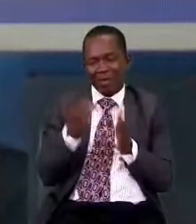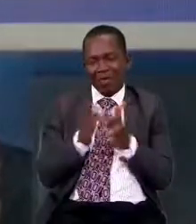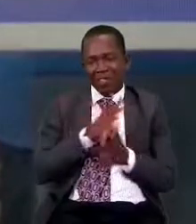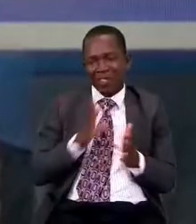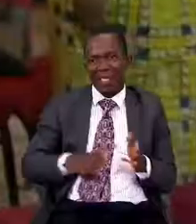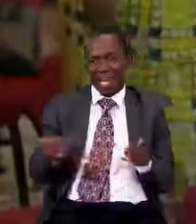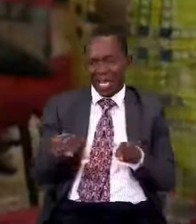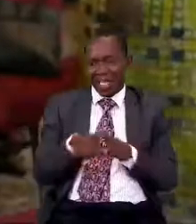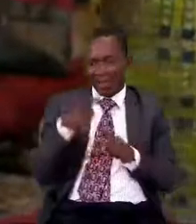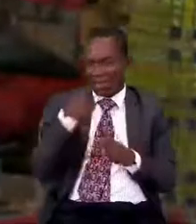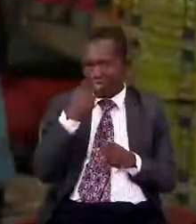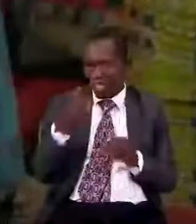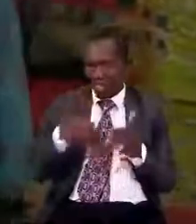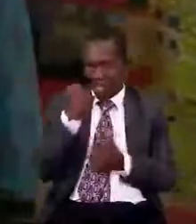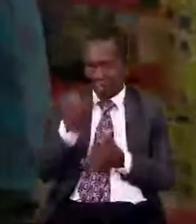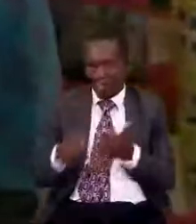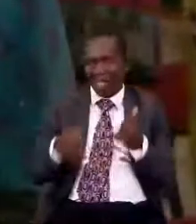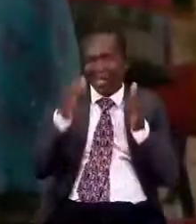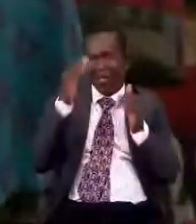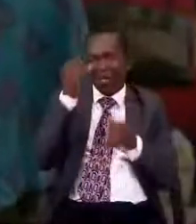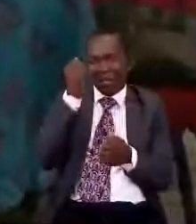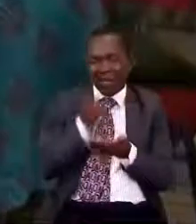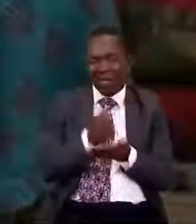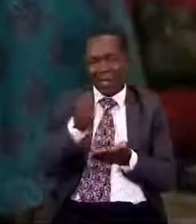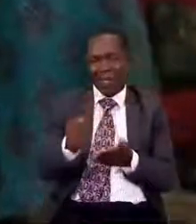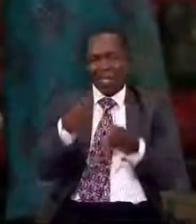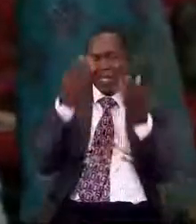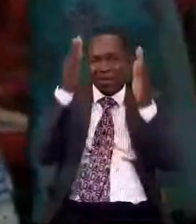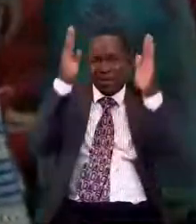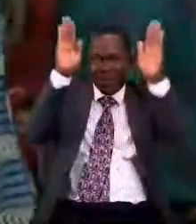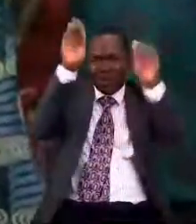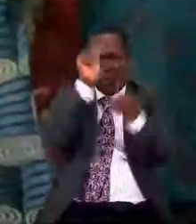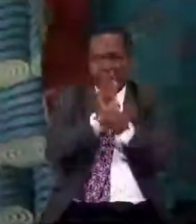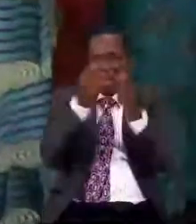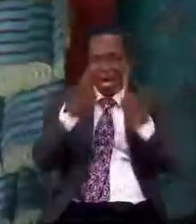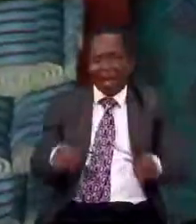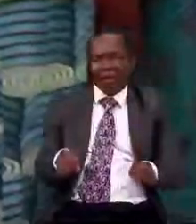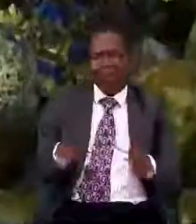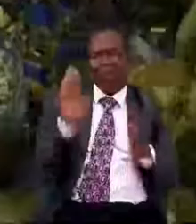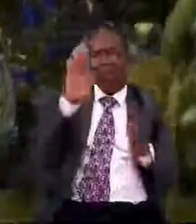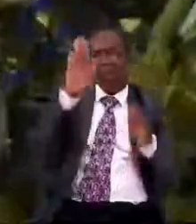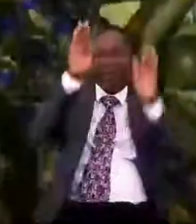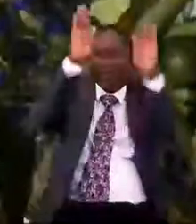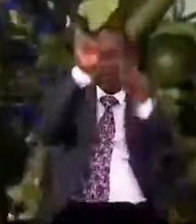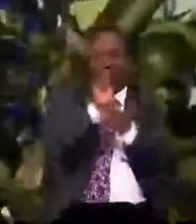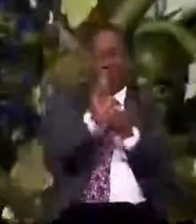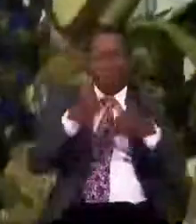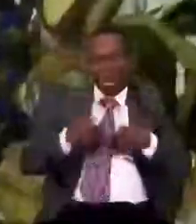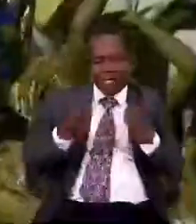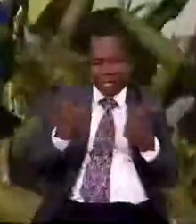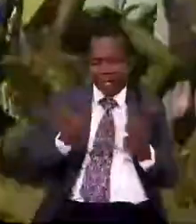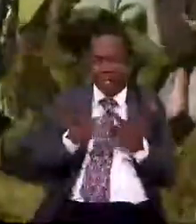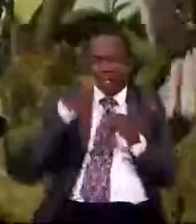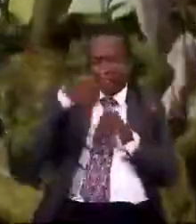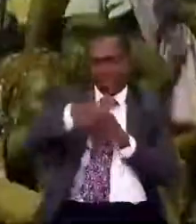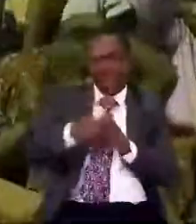vie, votre miracle est venu ce jour. Levez votre main